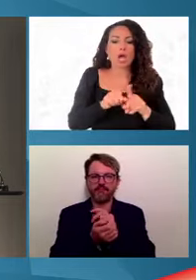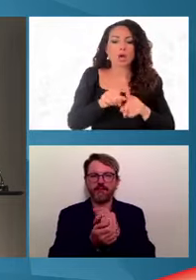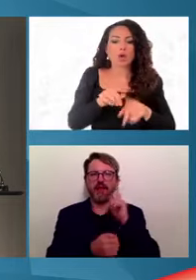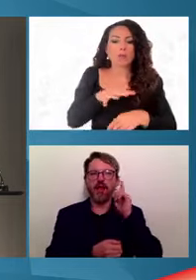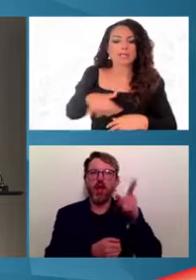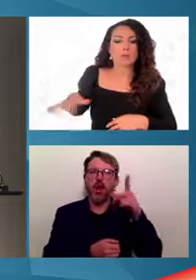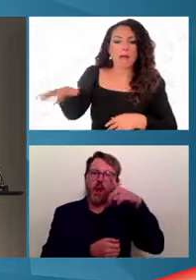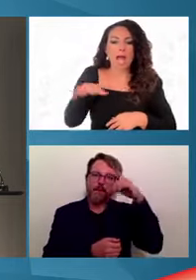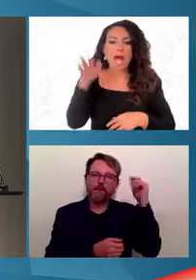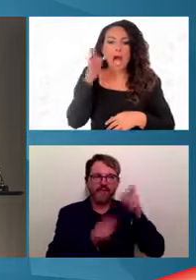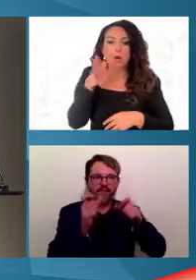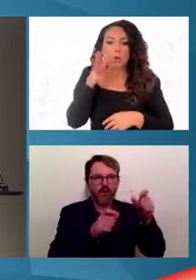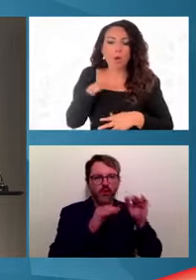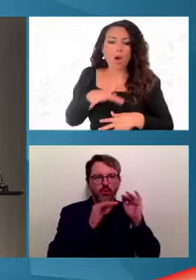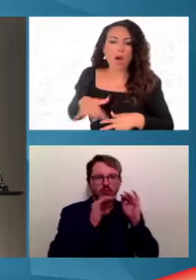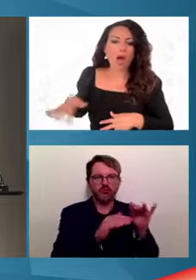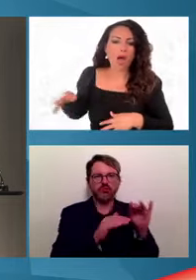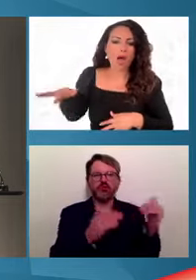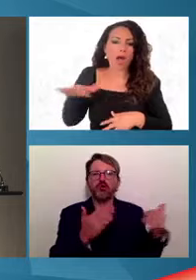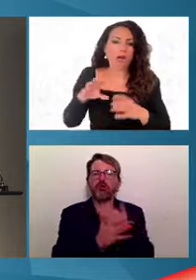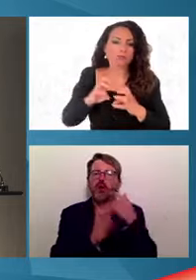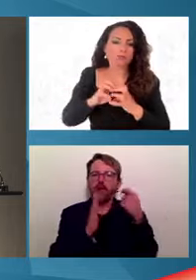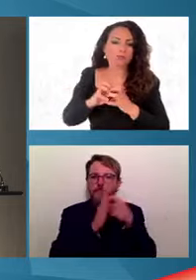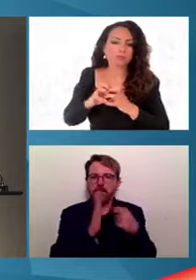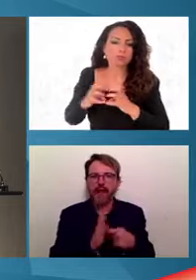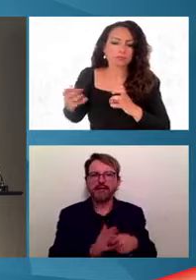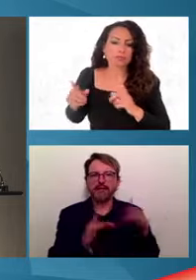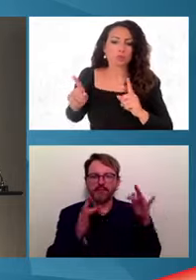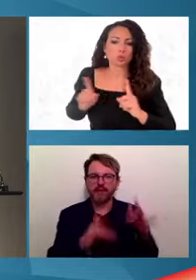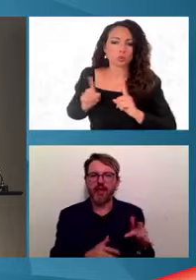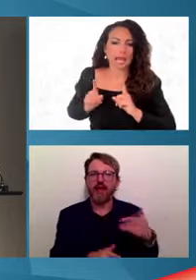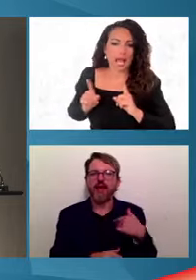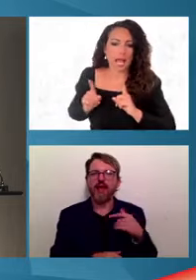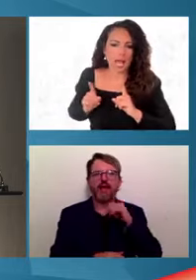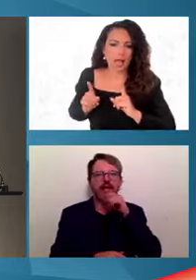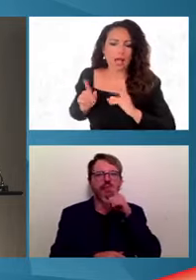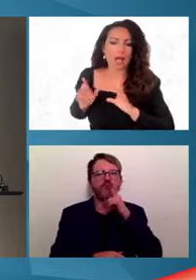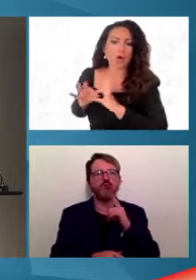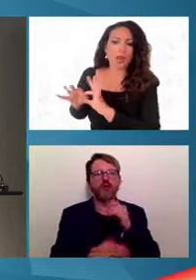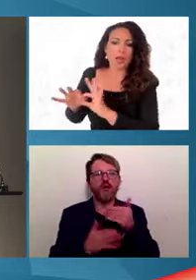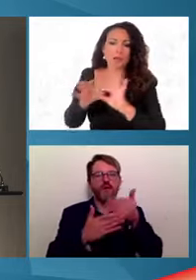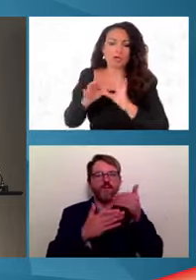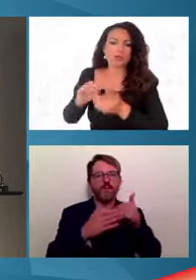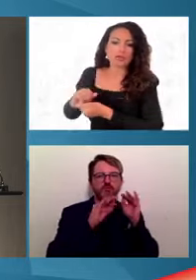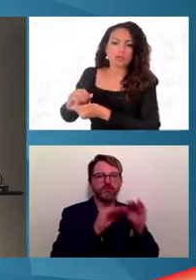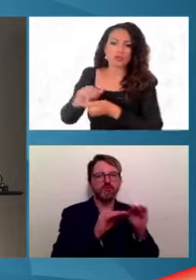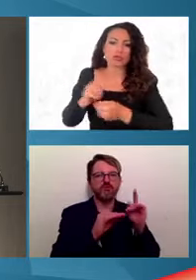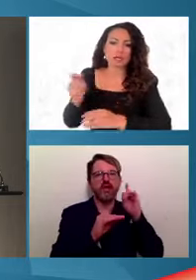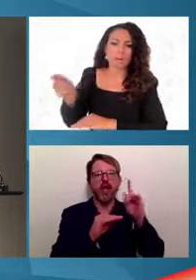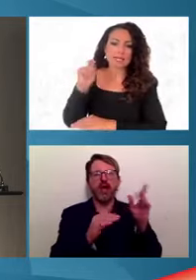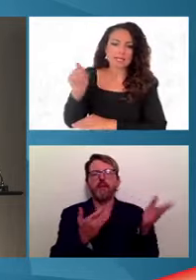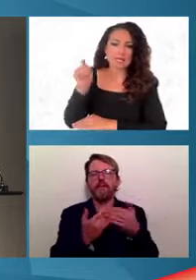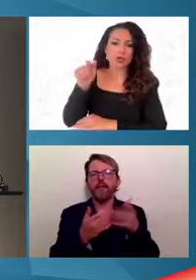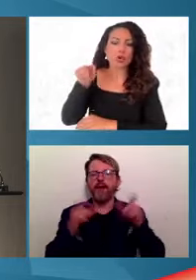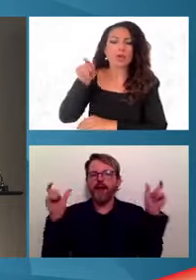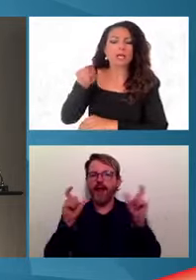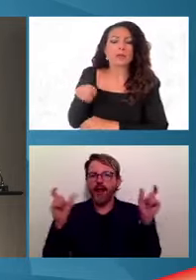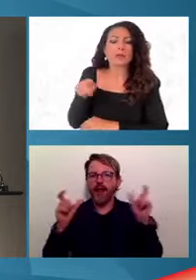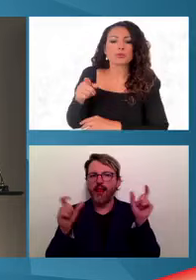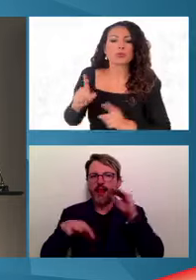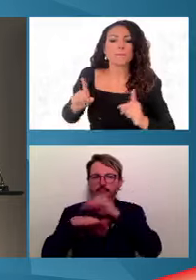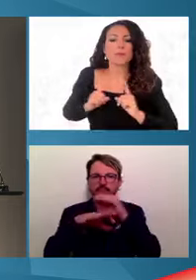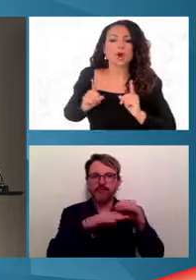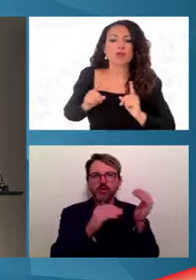hier neue Maßstäbe, denke ich einmal, auch nicht nur in der Prävention, sondern vor allem auch in den Alarmierungssystemen, in vielen